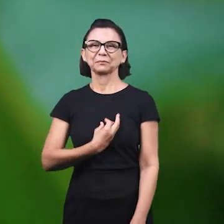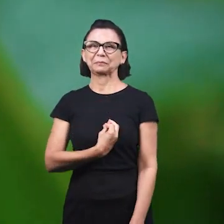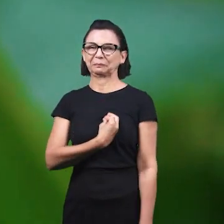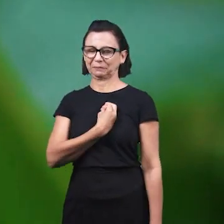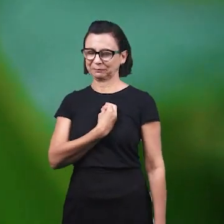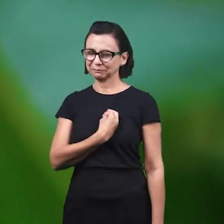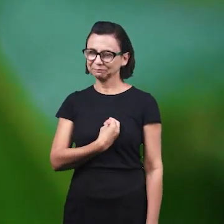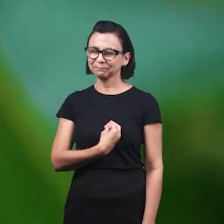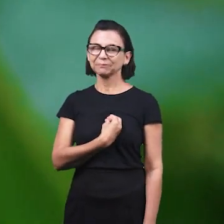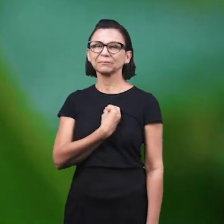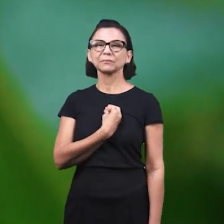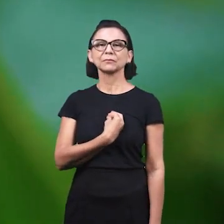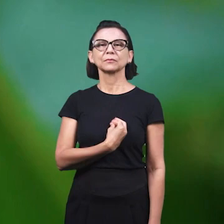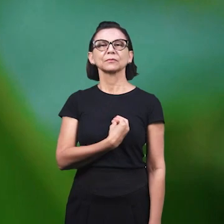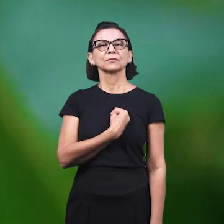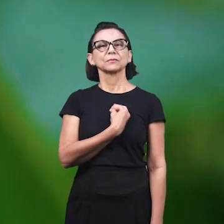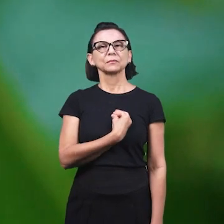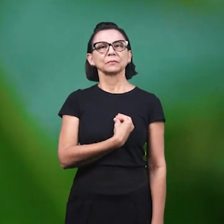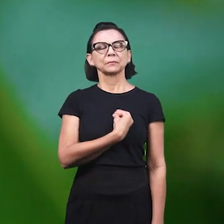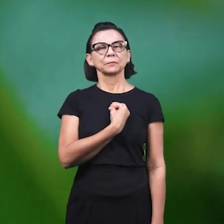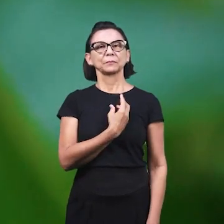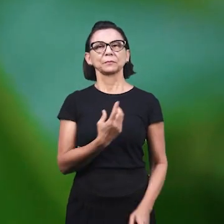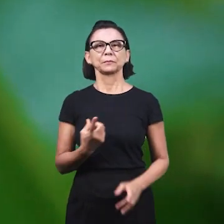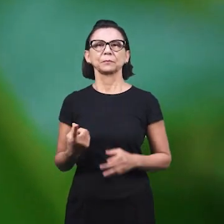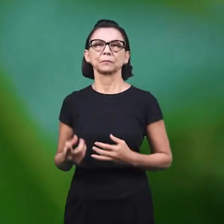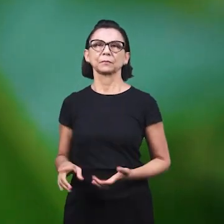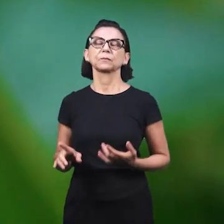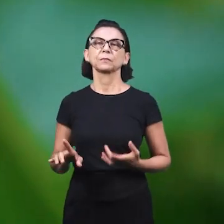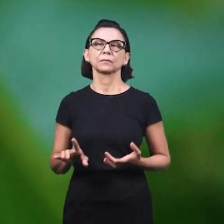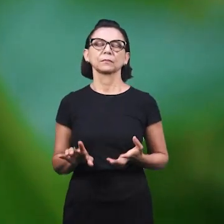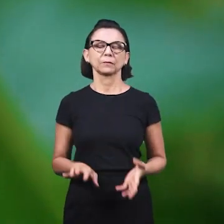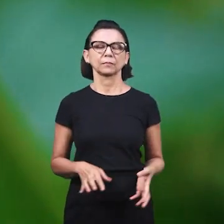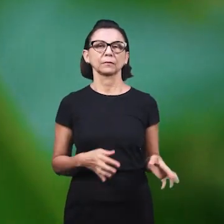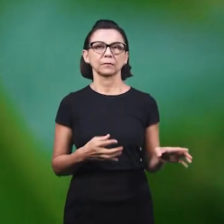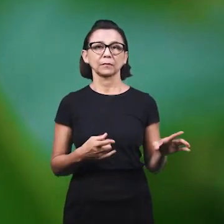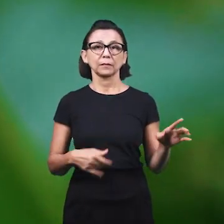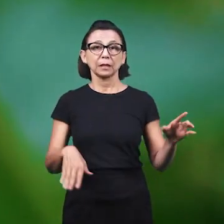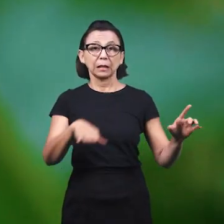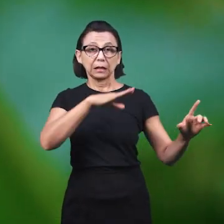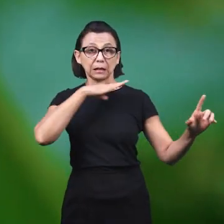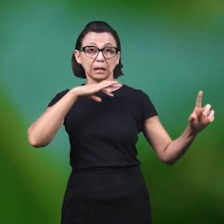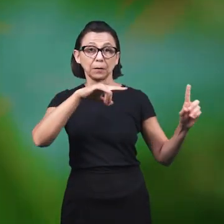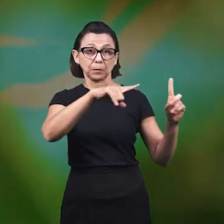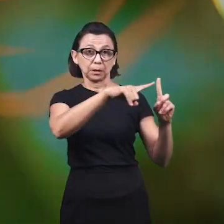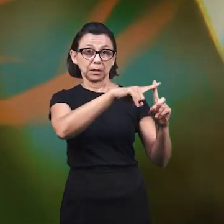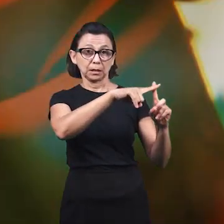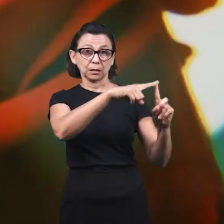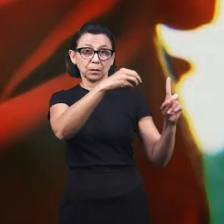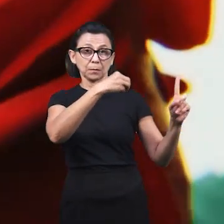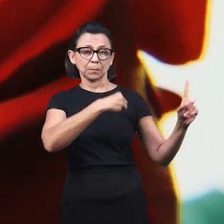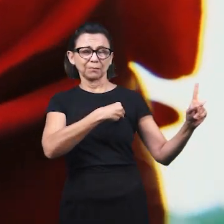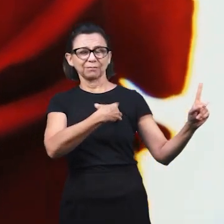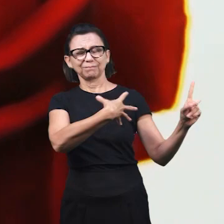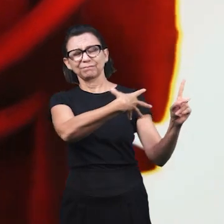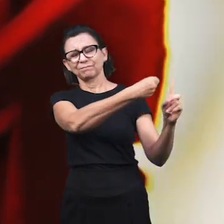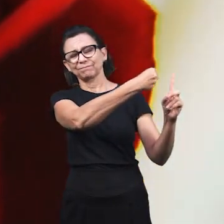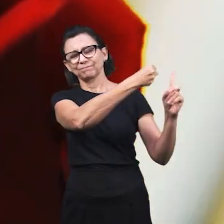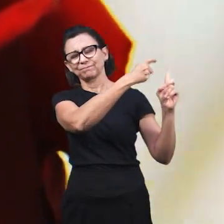Когда Он умер за нас. Мой Иисус, Он жизнь моя.